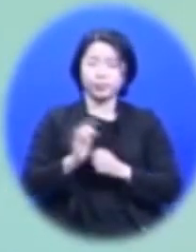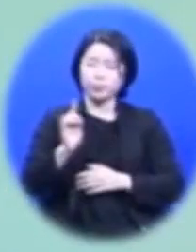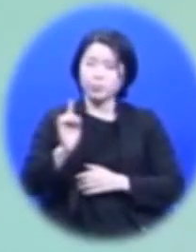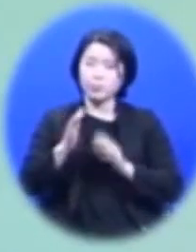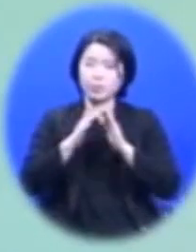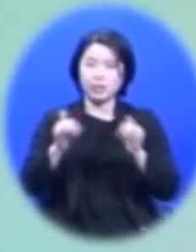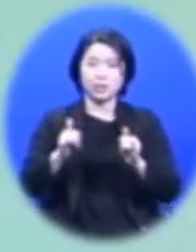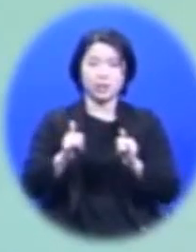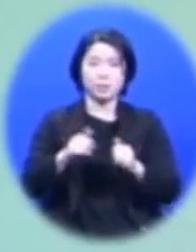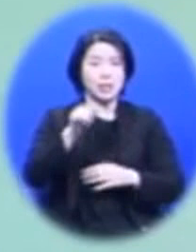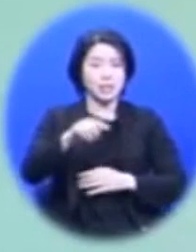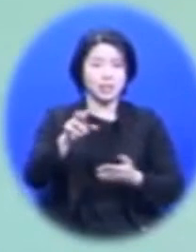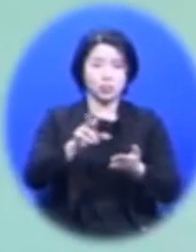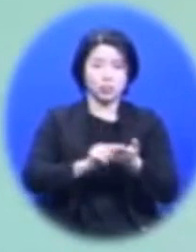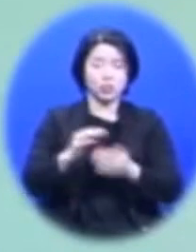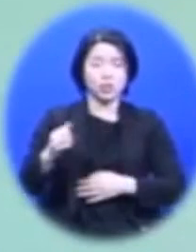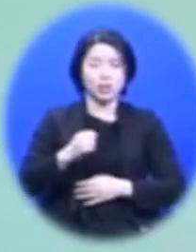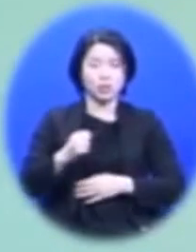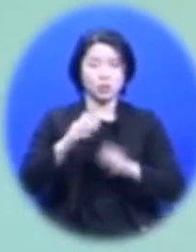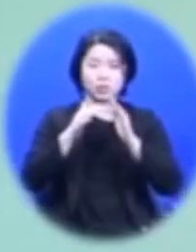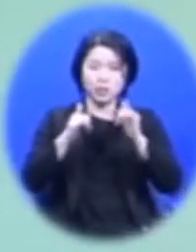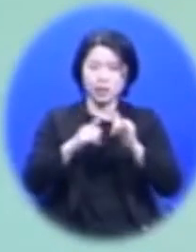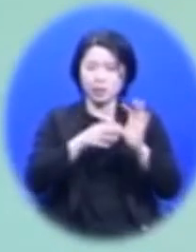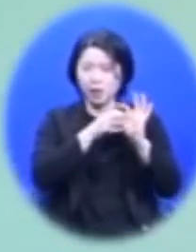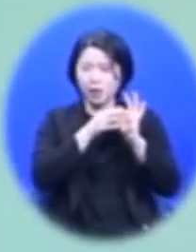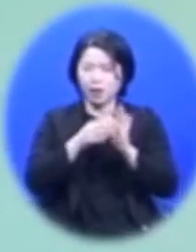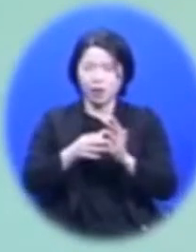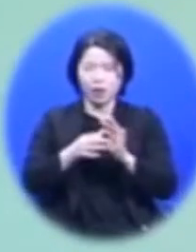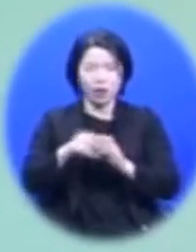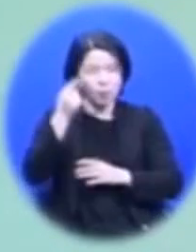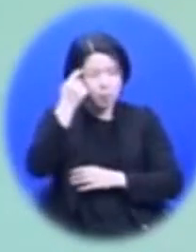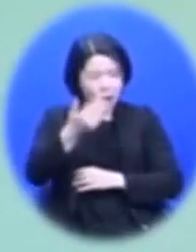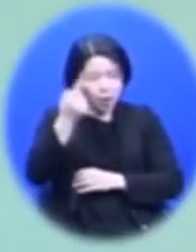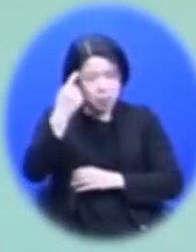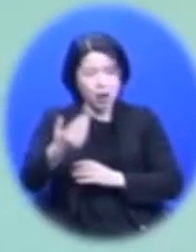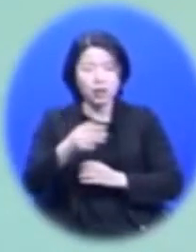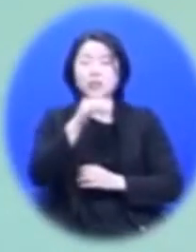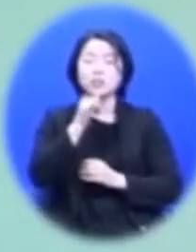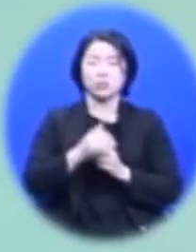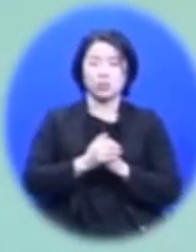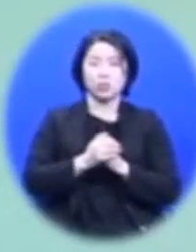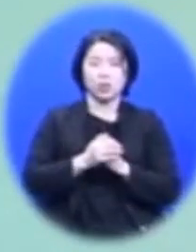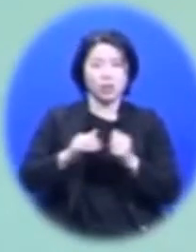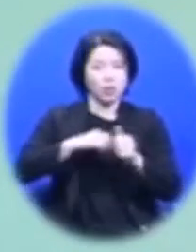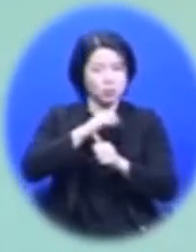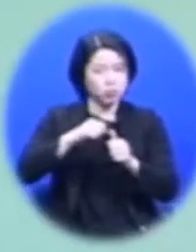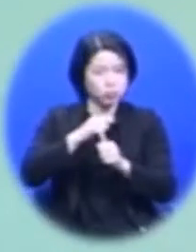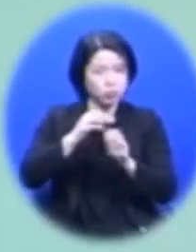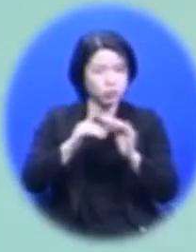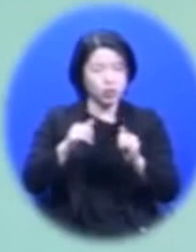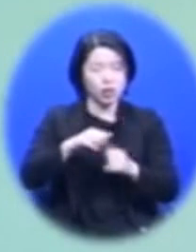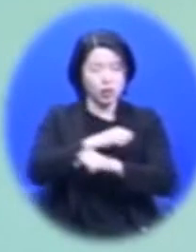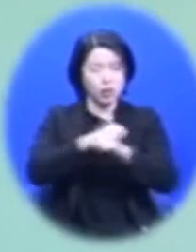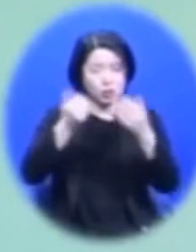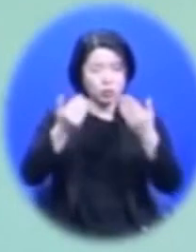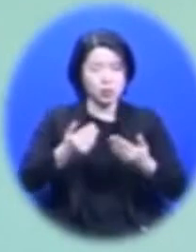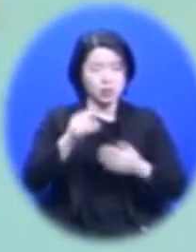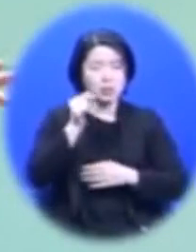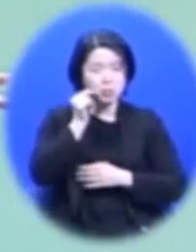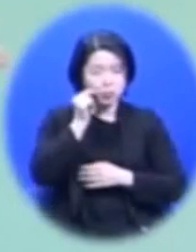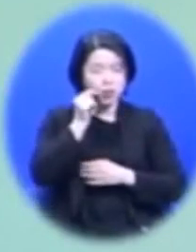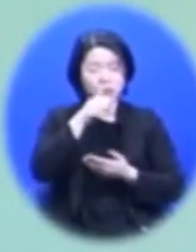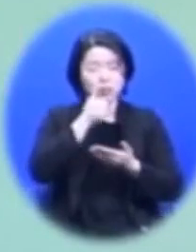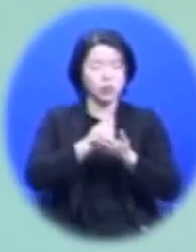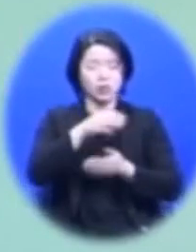어떤 분들은 이 문제를 가지고 사람들을 계속 이렇게 묶는 분들도 있습니다. 용서받지 못하는 죄가 있다. 그래서